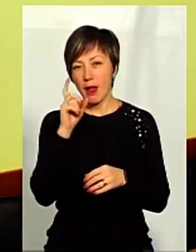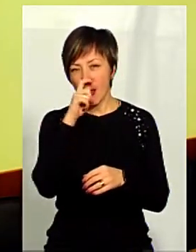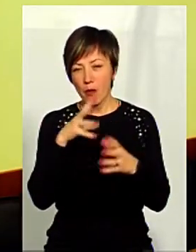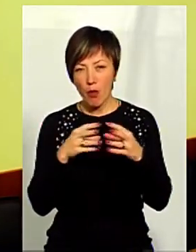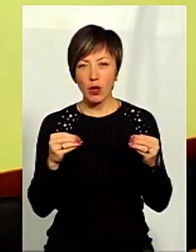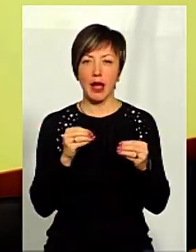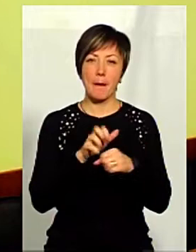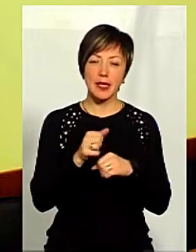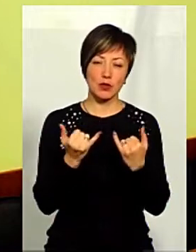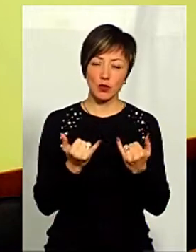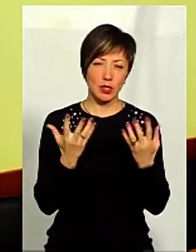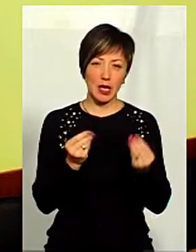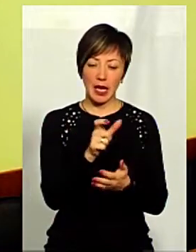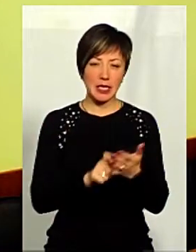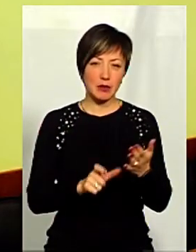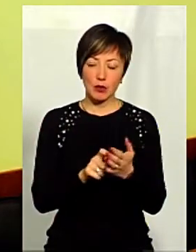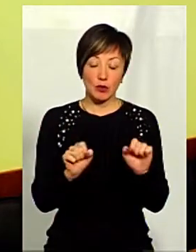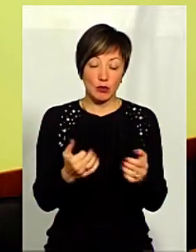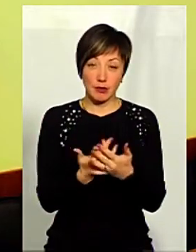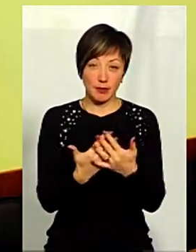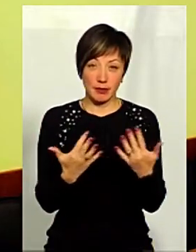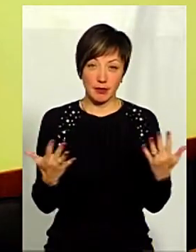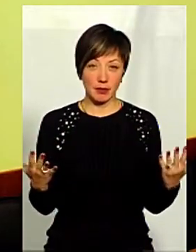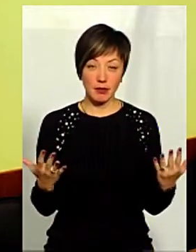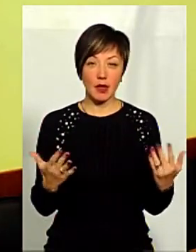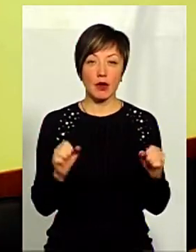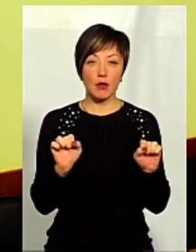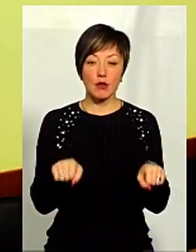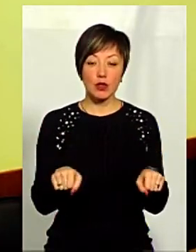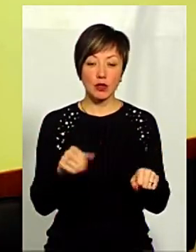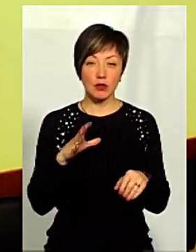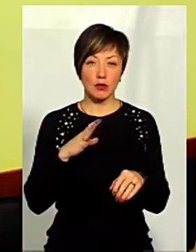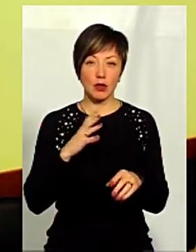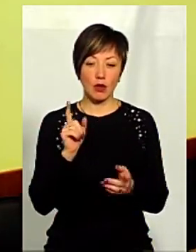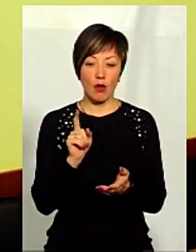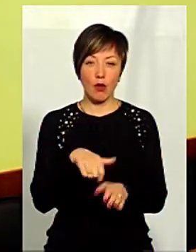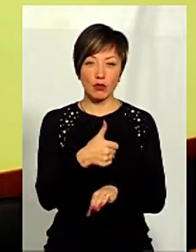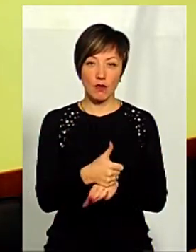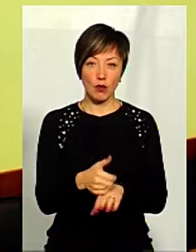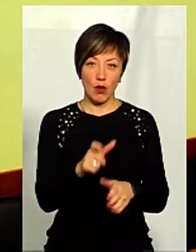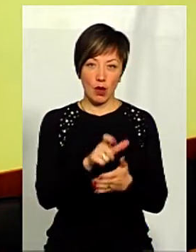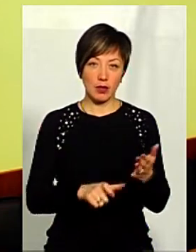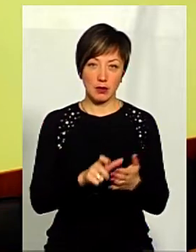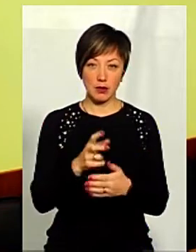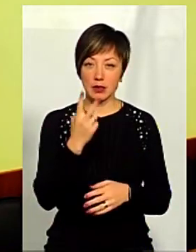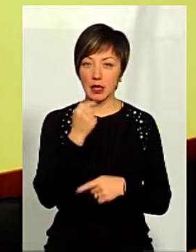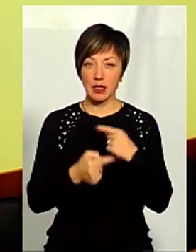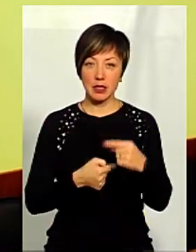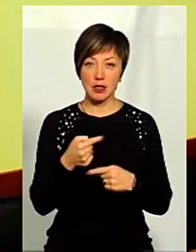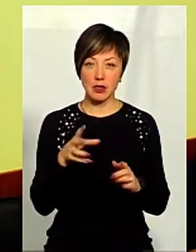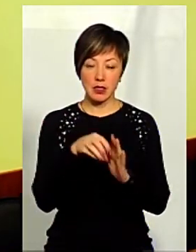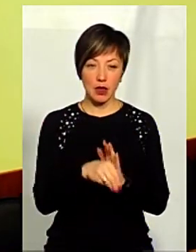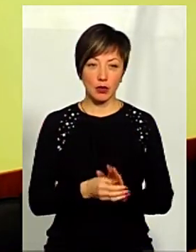день рецептура глінтвейну може бути досить розширена, і вона може відійти від основного традиційного